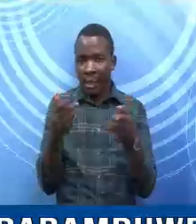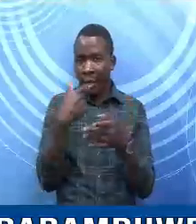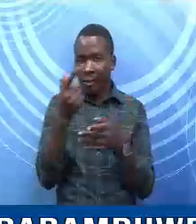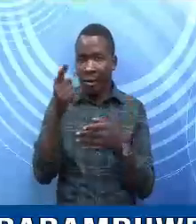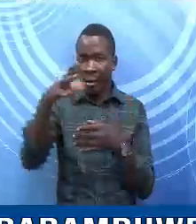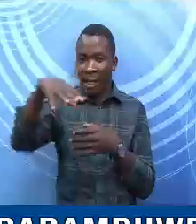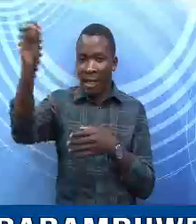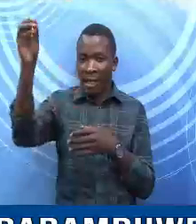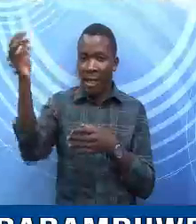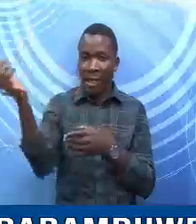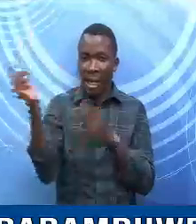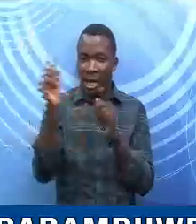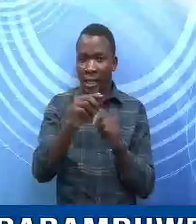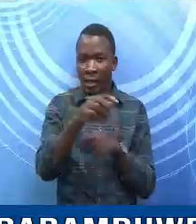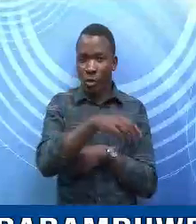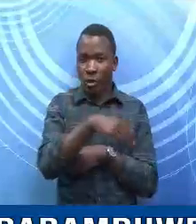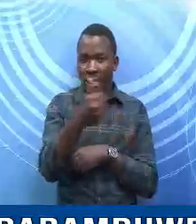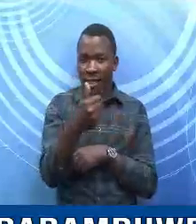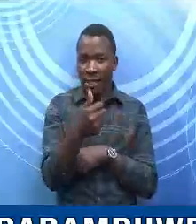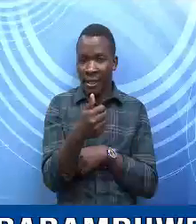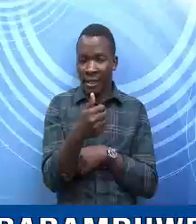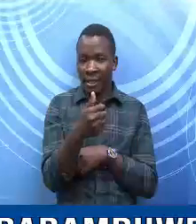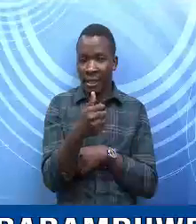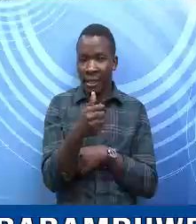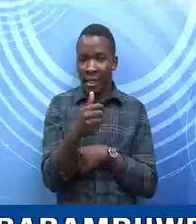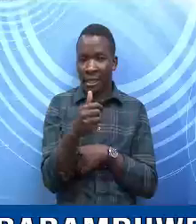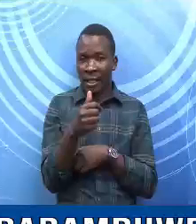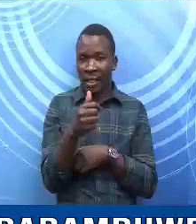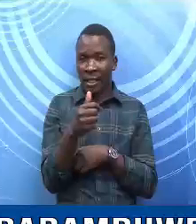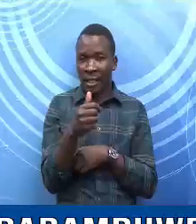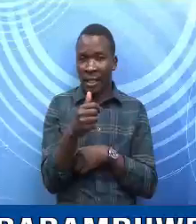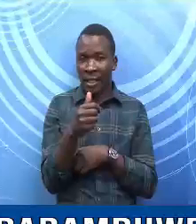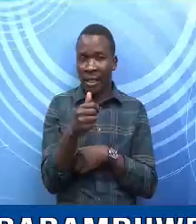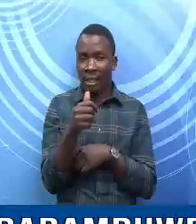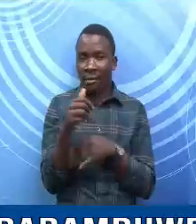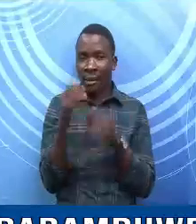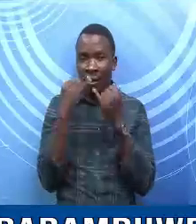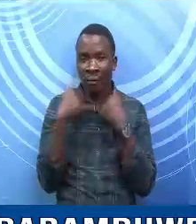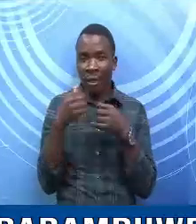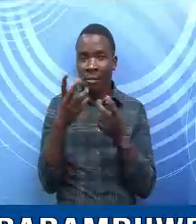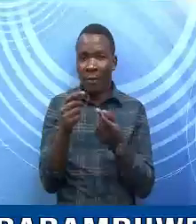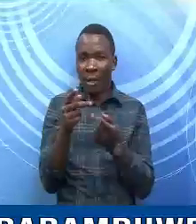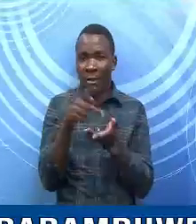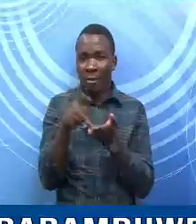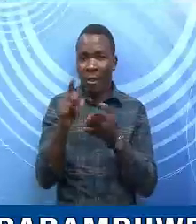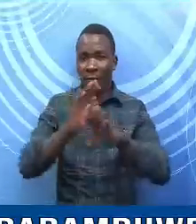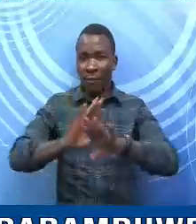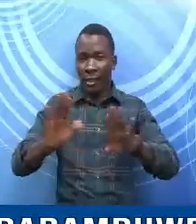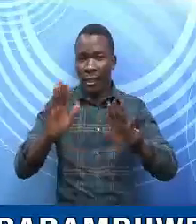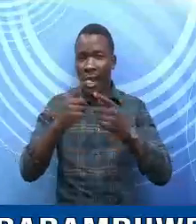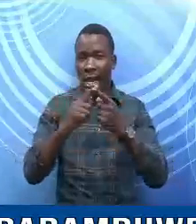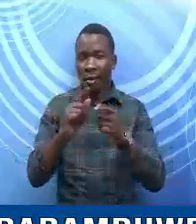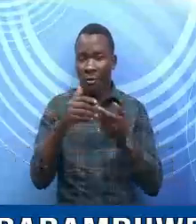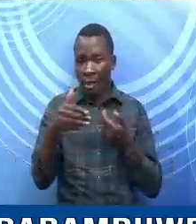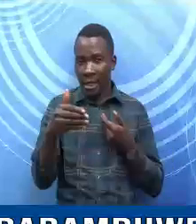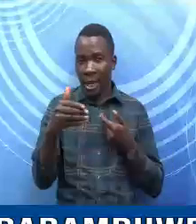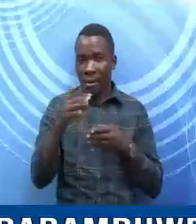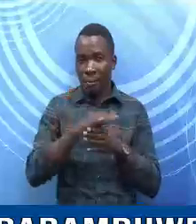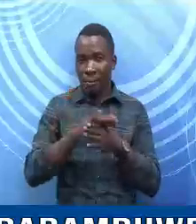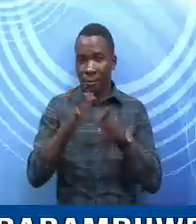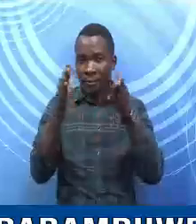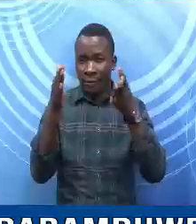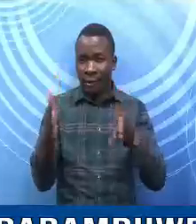undi baramuhembye nayo twarayandikiye itubwira ko amafaranga babishyuye. Kandi imbere yaho uwo murwiyemezamirimo aje kuza